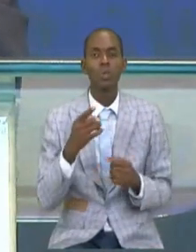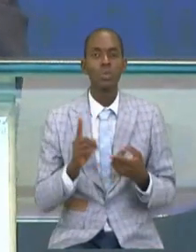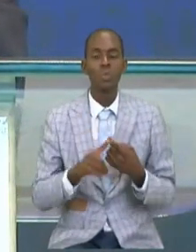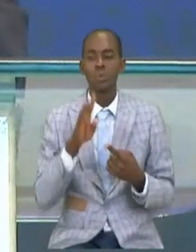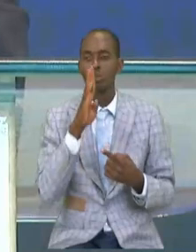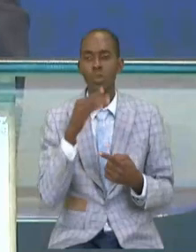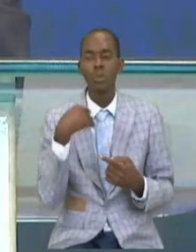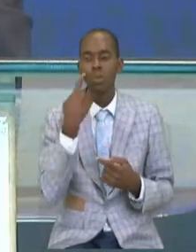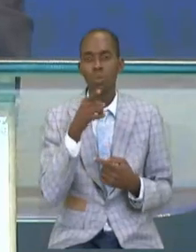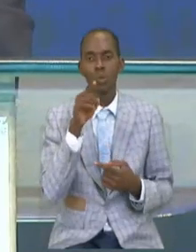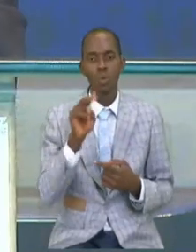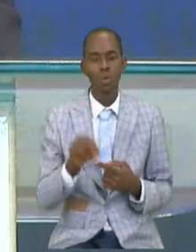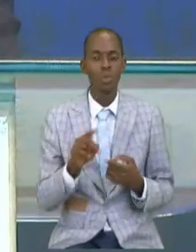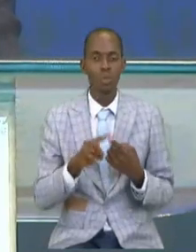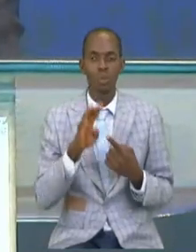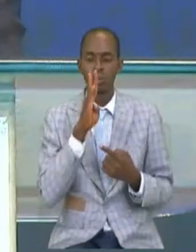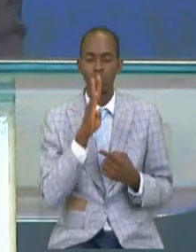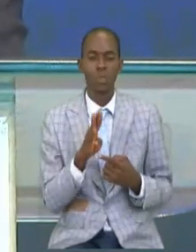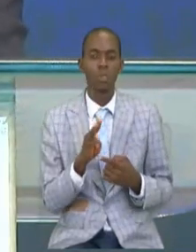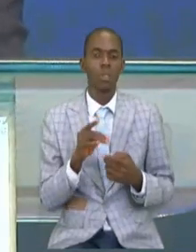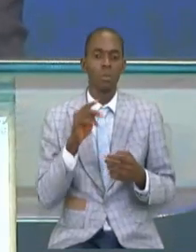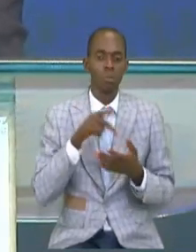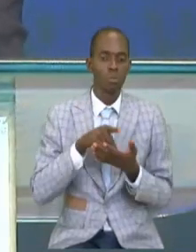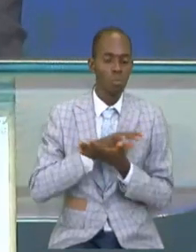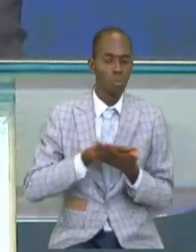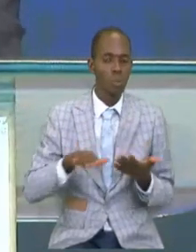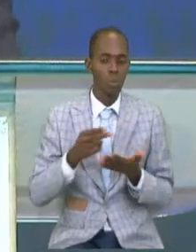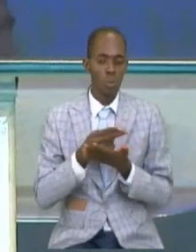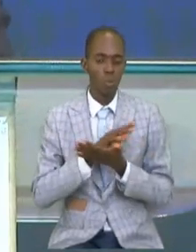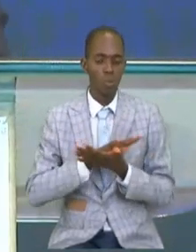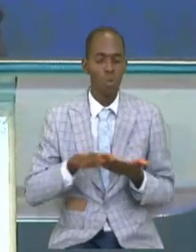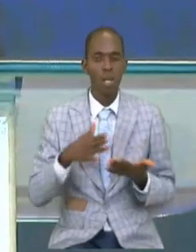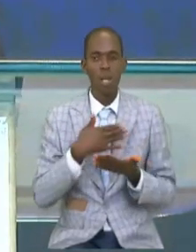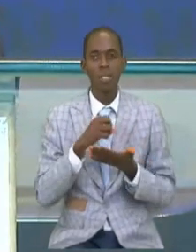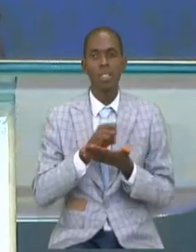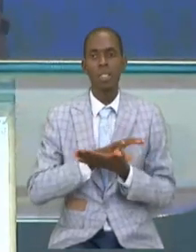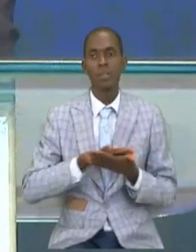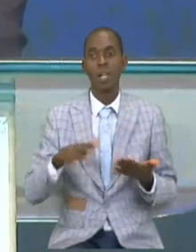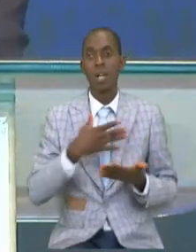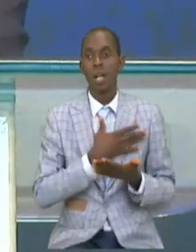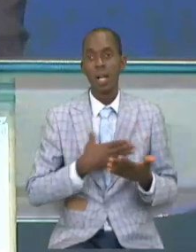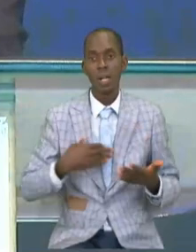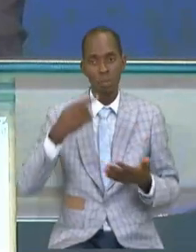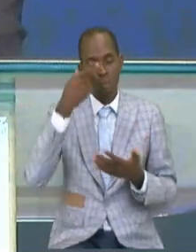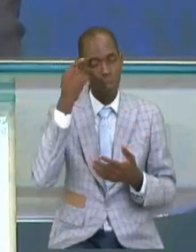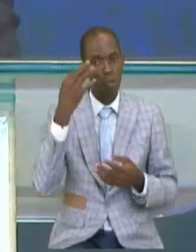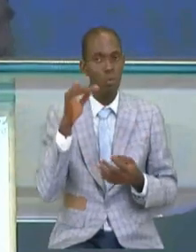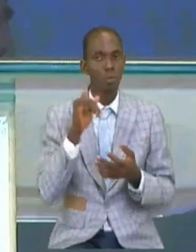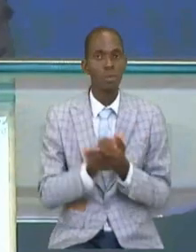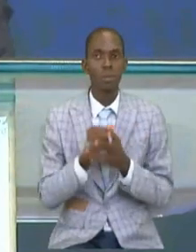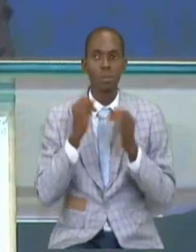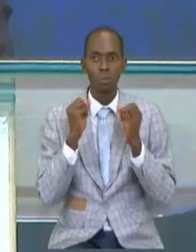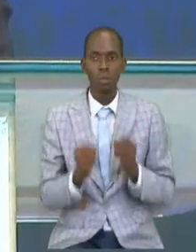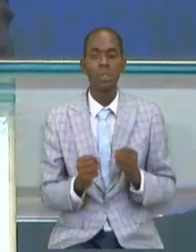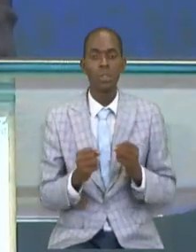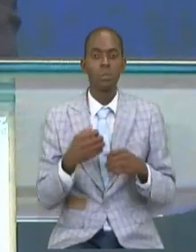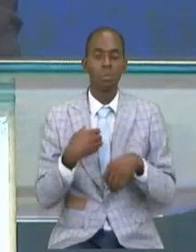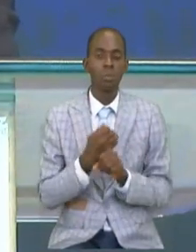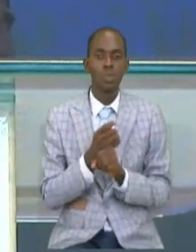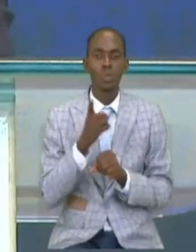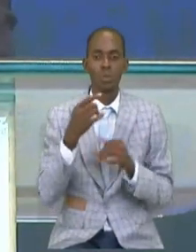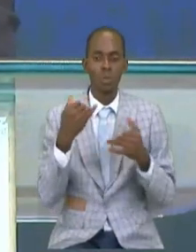faire de toi celui ou celle que tu dois être, pur, saint et sanctifié à cause de cette puissance.